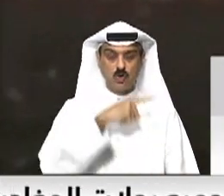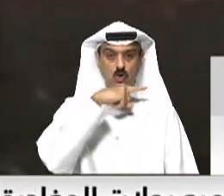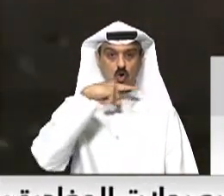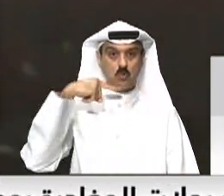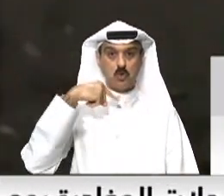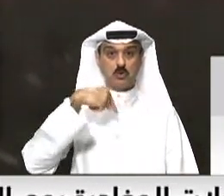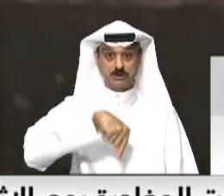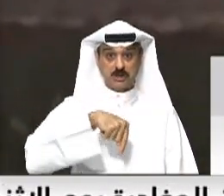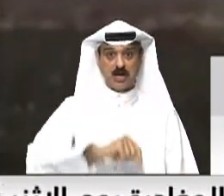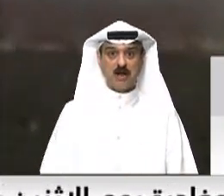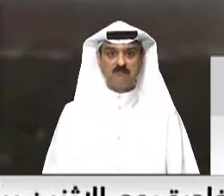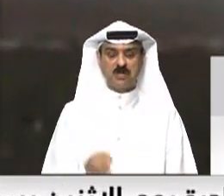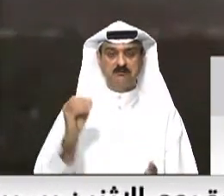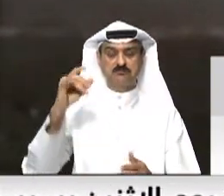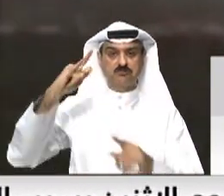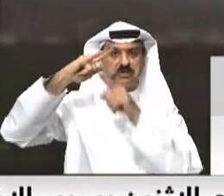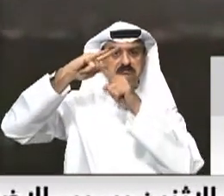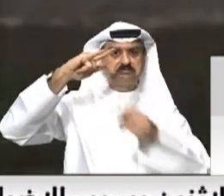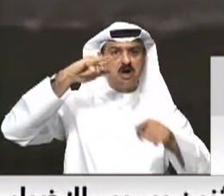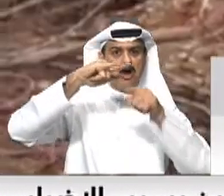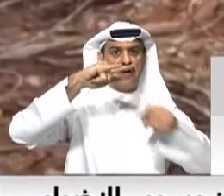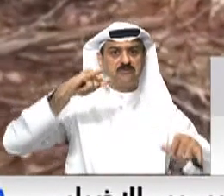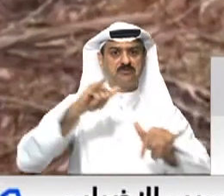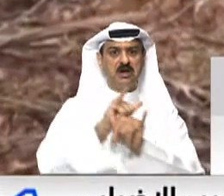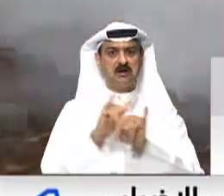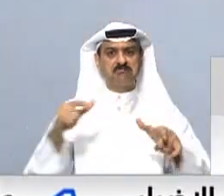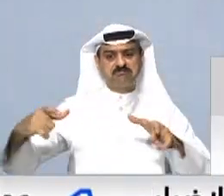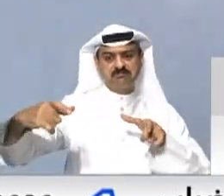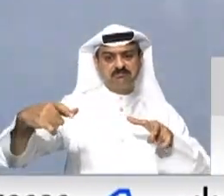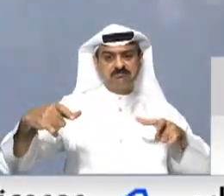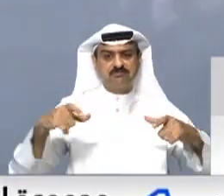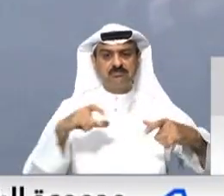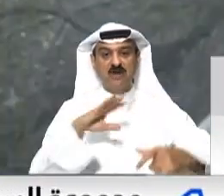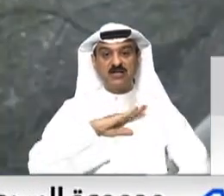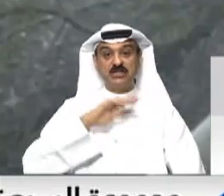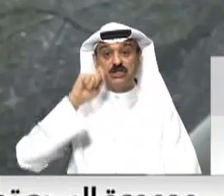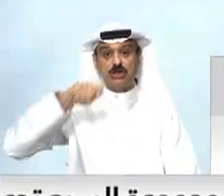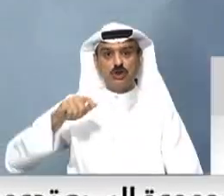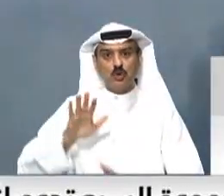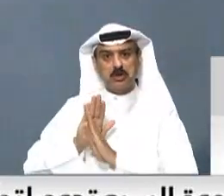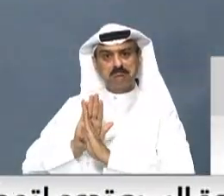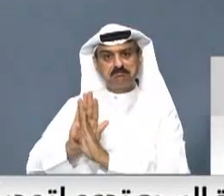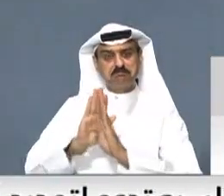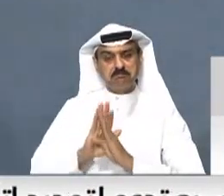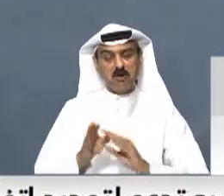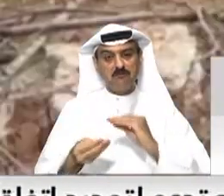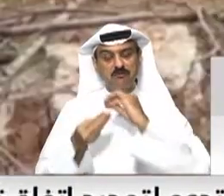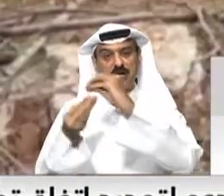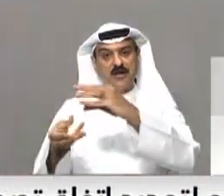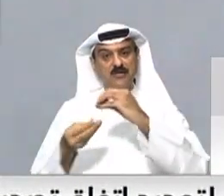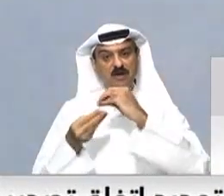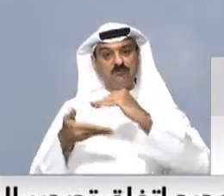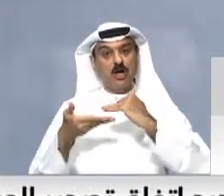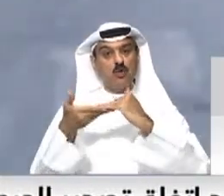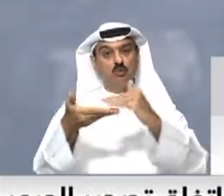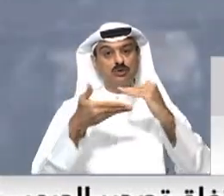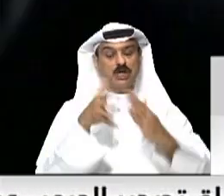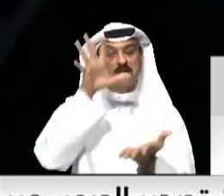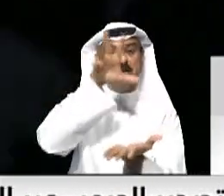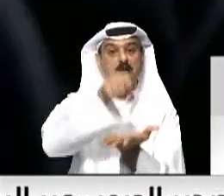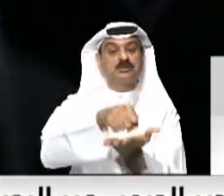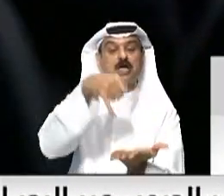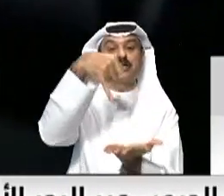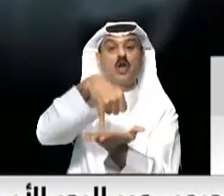ان القوات المحموله جوا قيدت حركه الوحدات الاوكرانيه ودعم التحركات الفرق الهجوميه للسيطره على